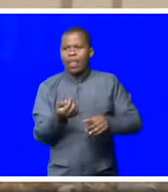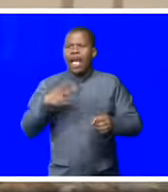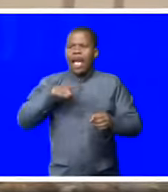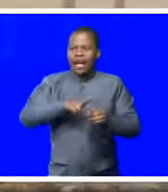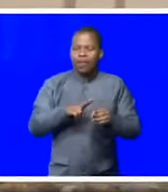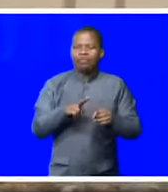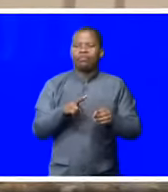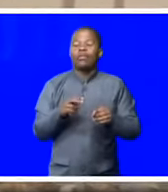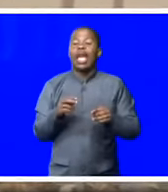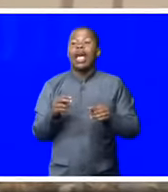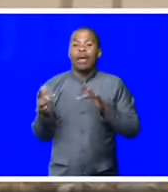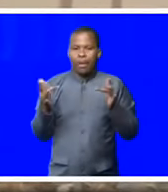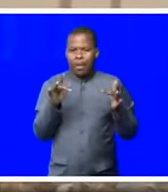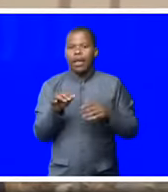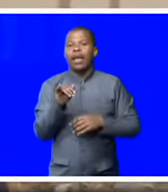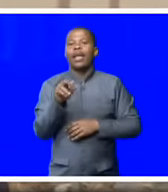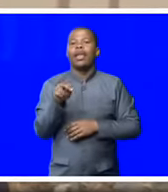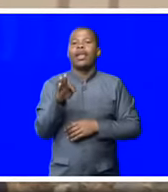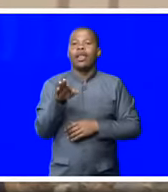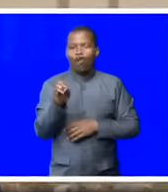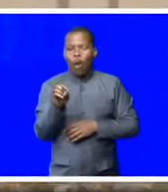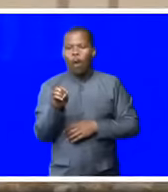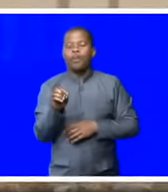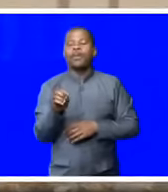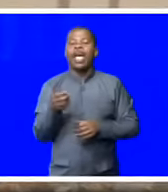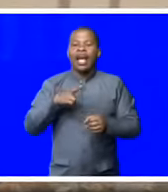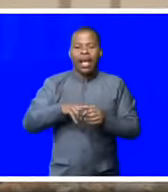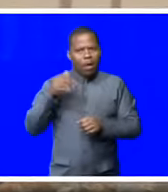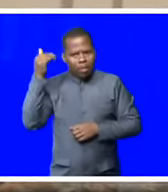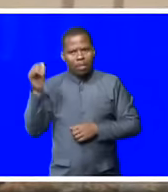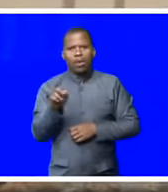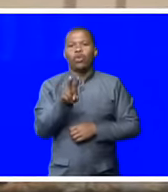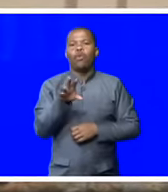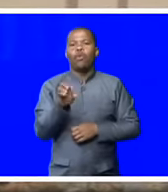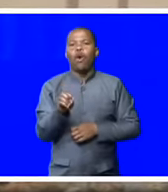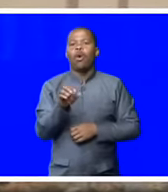mangabe it's by email mangabe ngelicingo